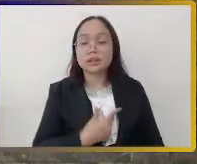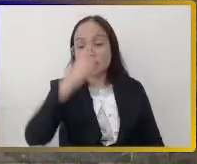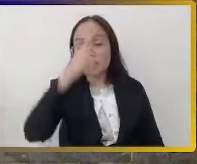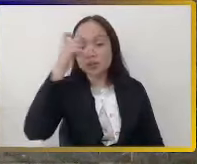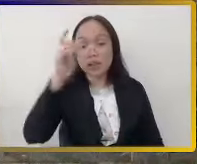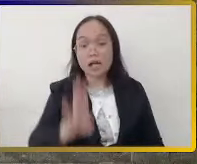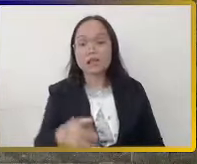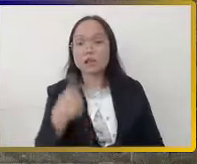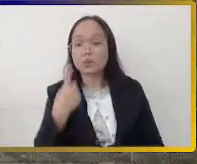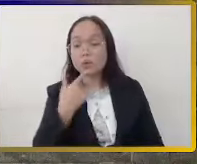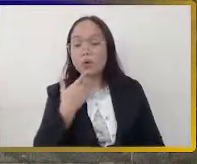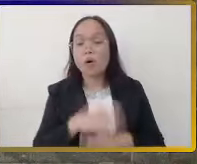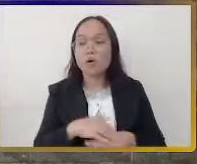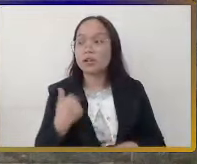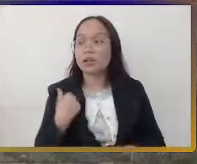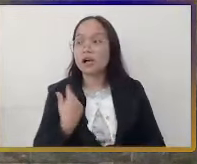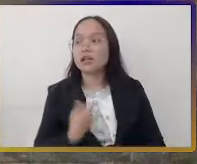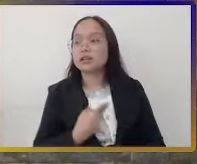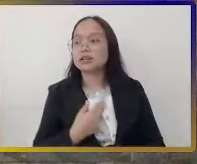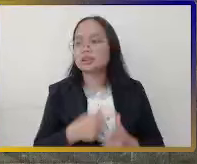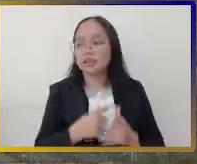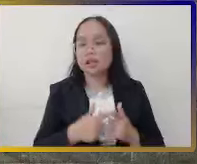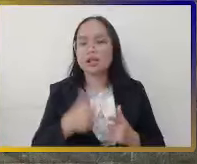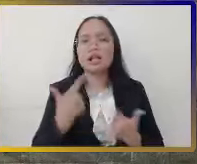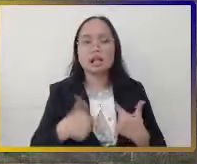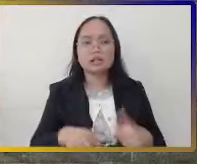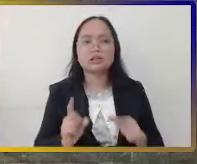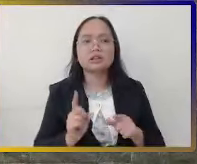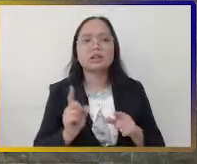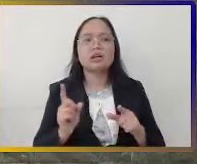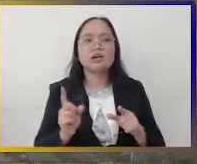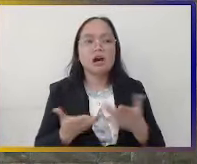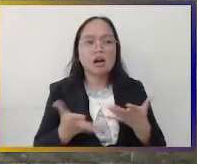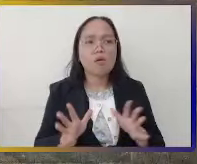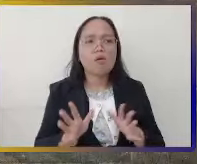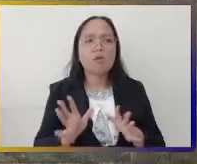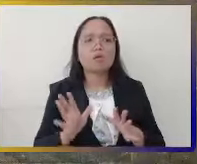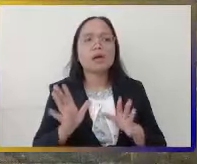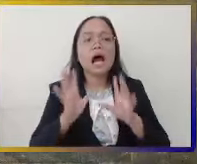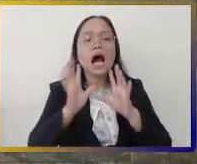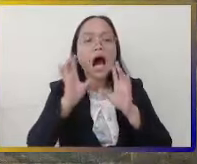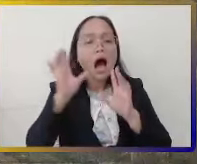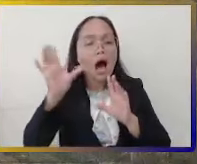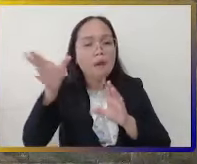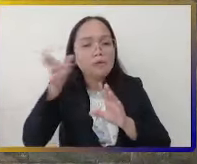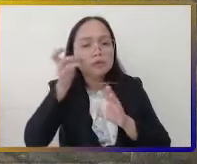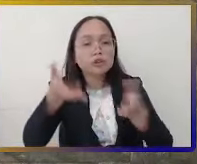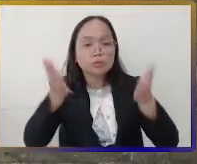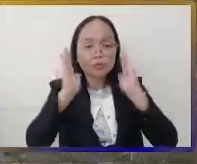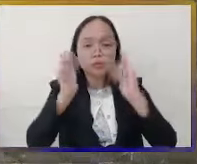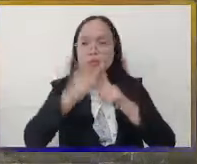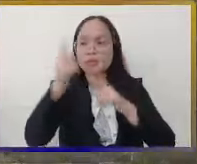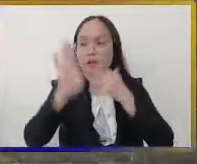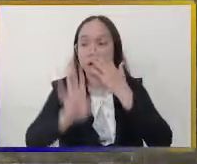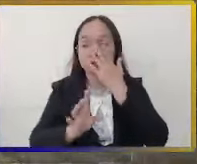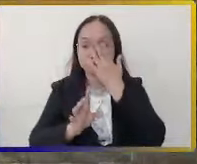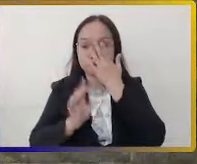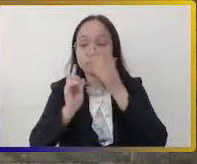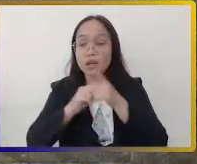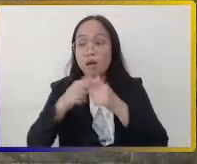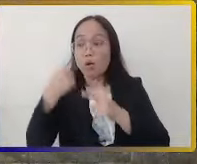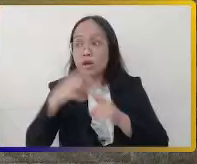tumawag sa atin, Diyos ang pakinggan natin. Alam nga naman, tumatawag sa akin si Willie, ang pakikinggan